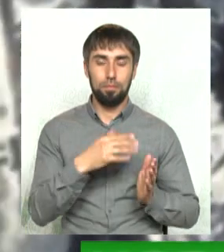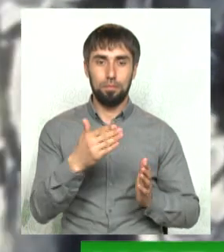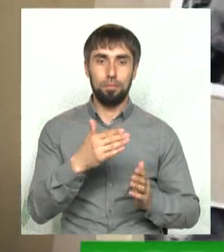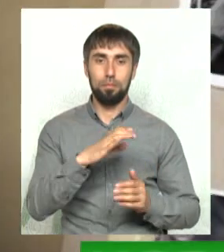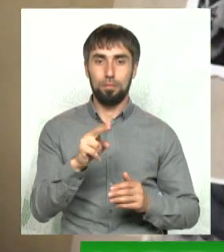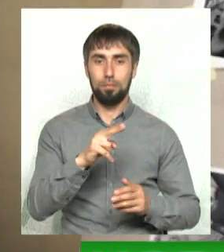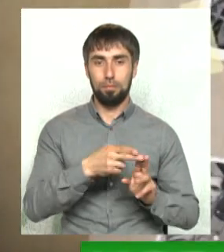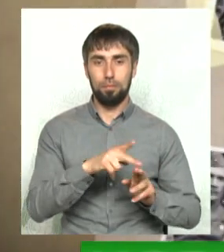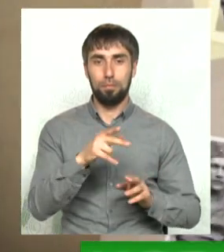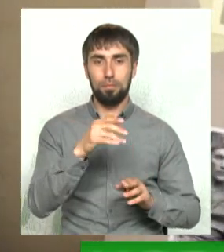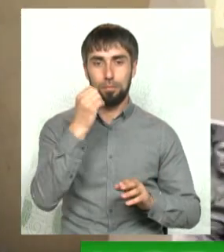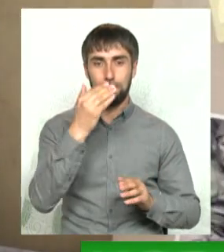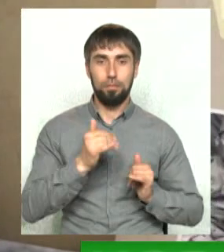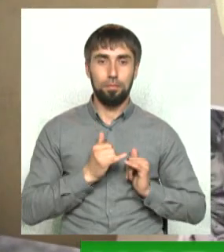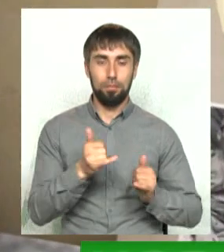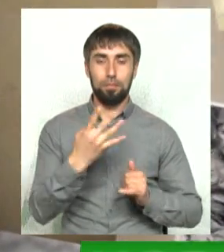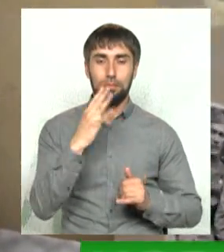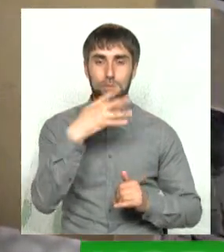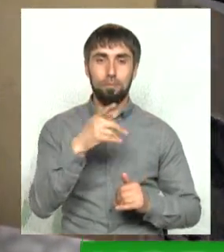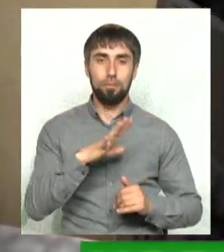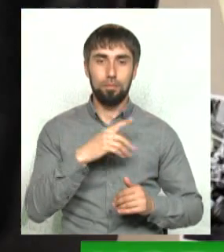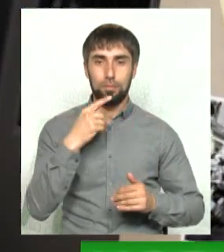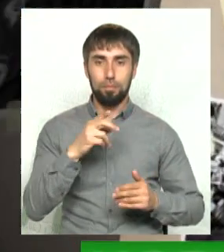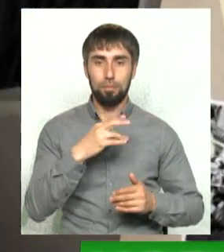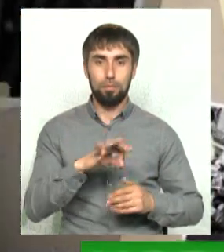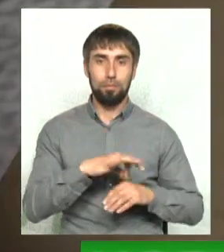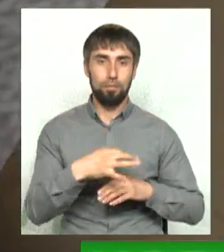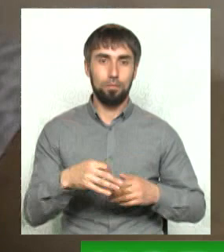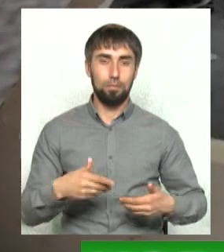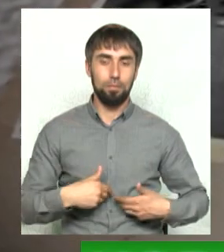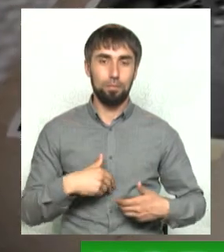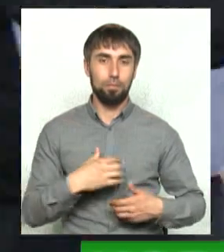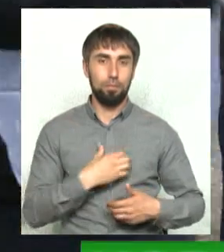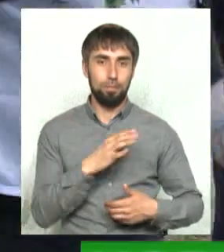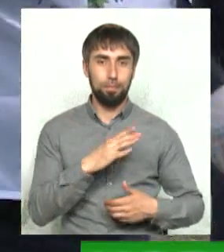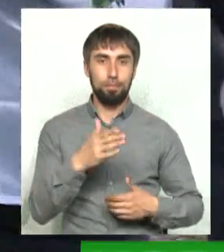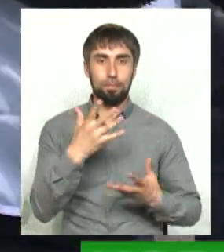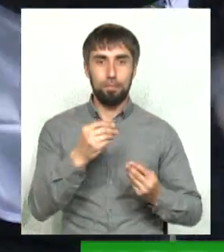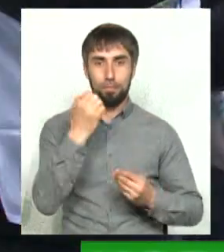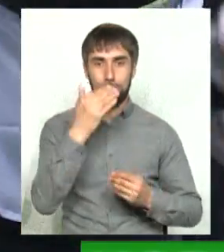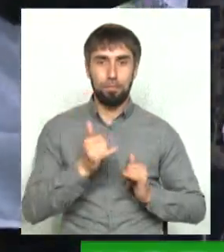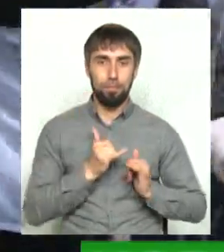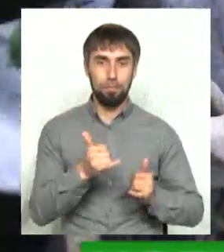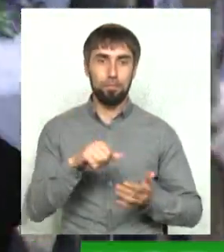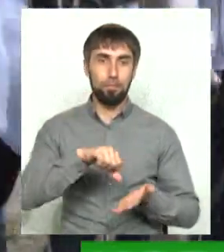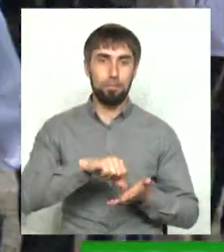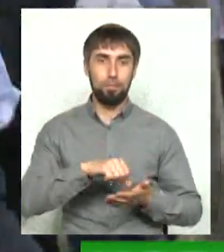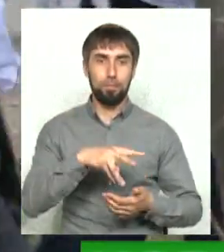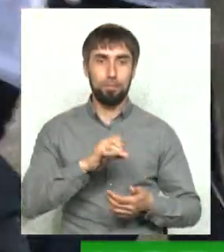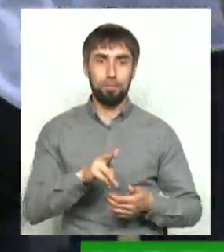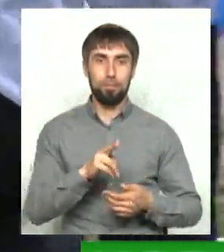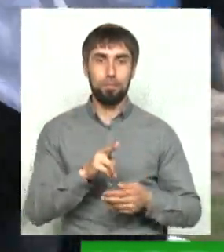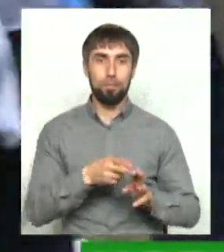каждого из них. Это они пережили 4 года боли, голода, потери и ужаса. Сегодня дань памяти и уважения дают участникам